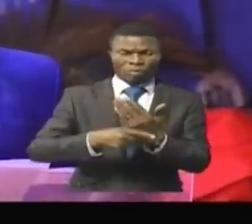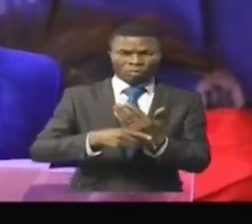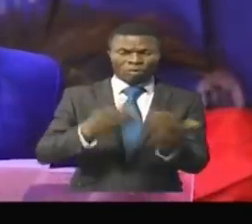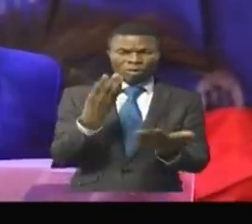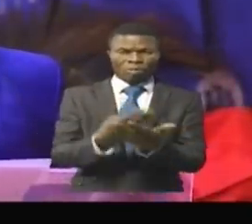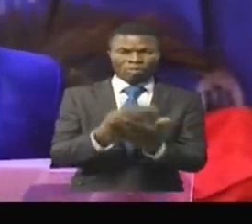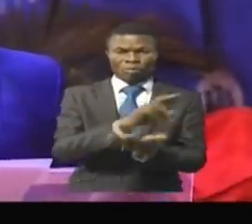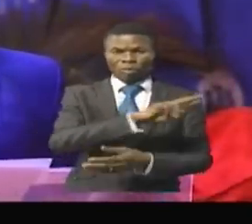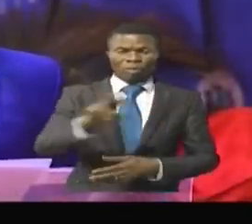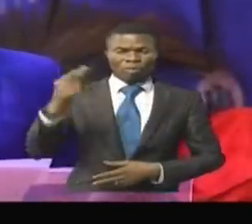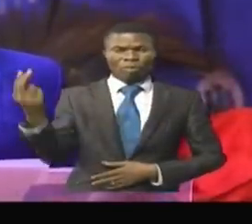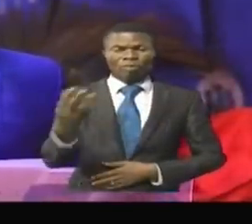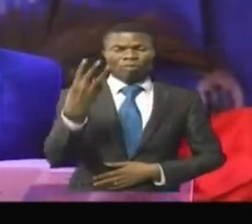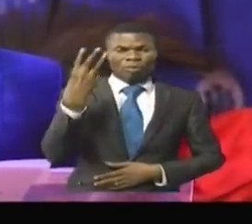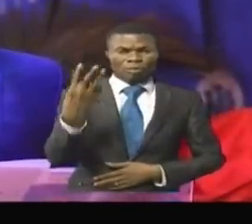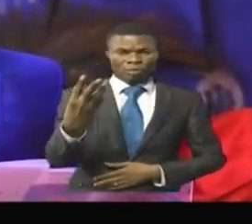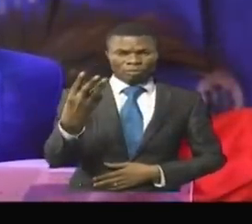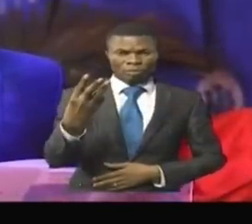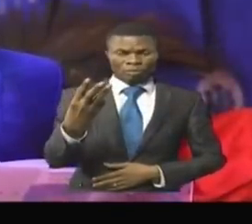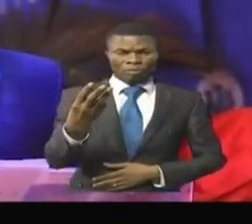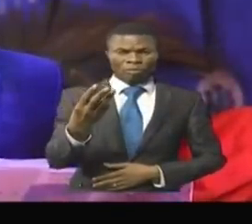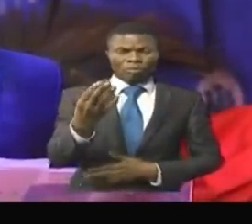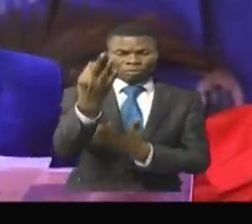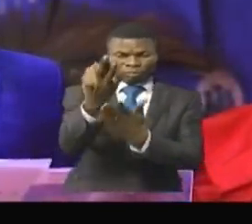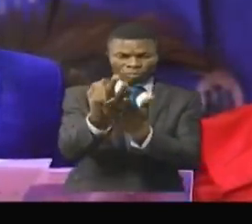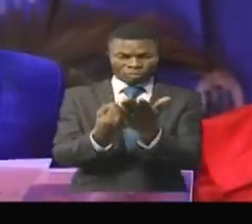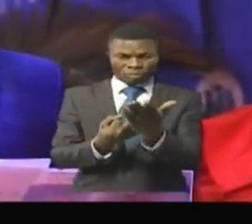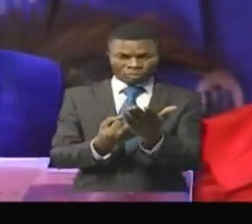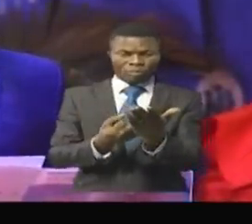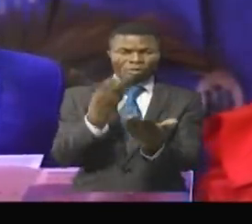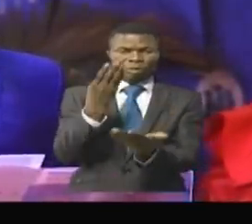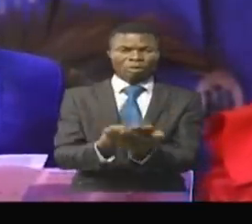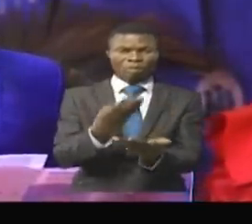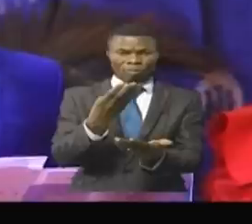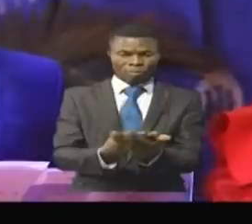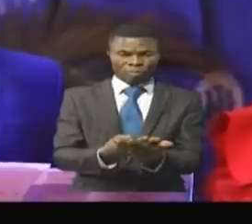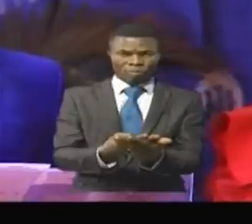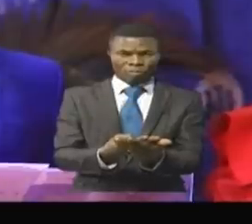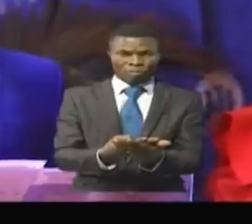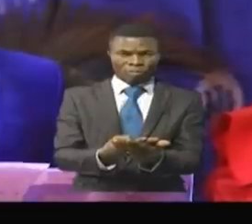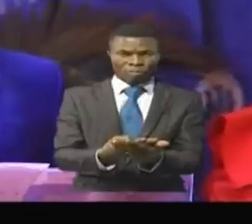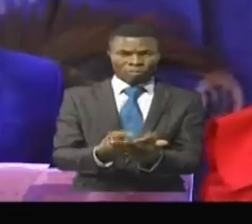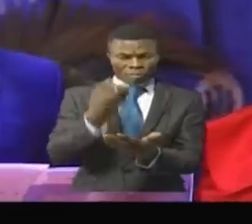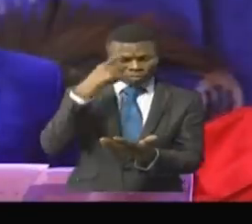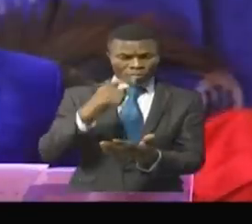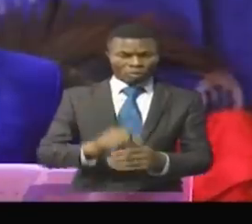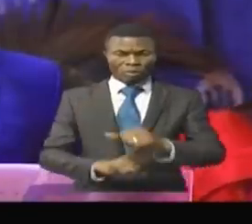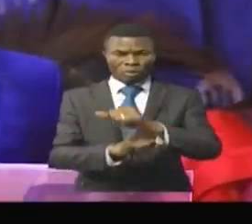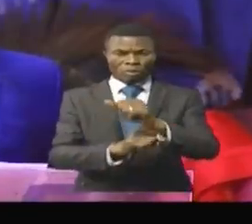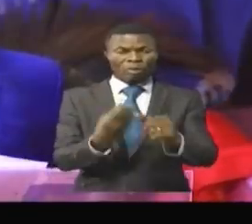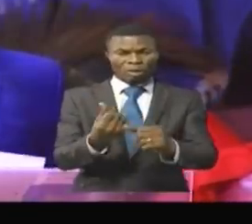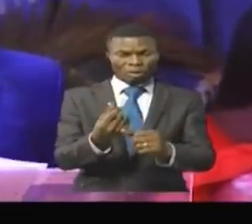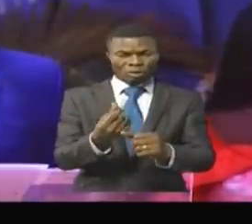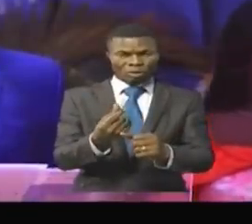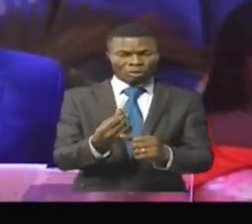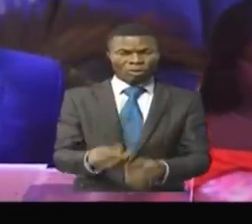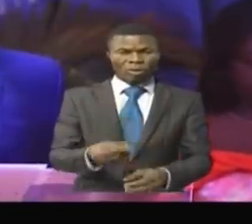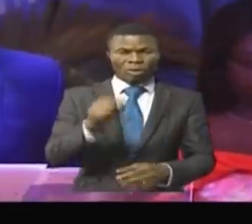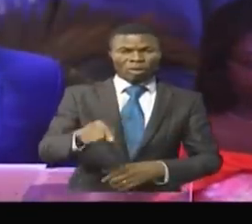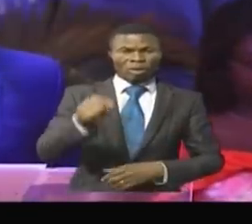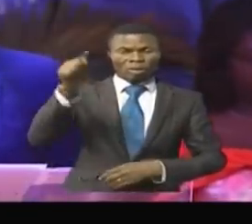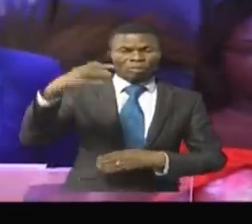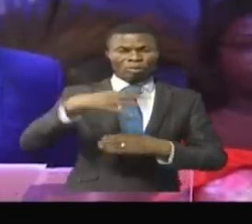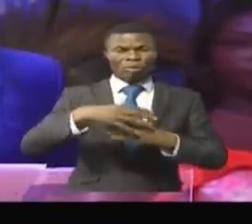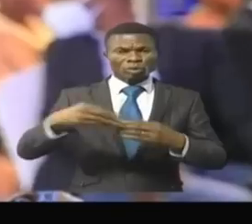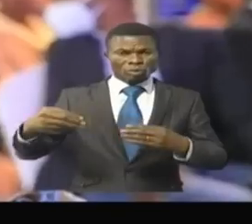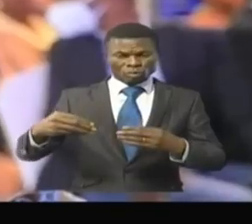2023 une ligne budgétaire pouvant couvrir une enveloppe de 1 million de